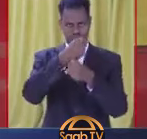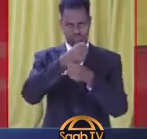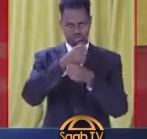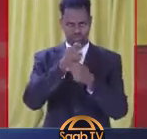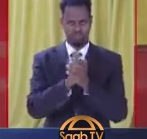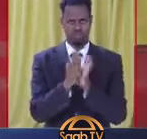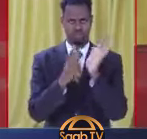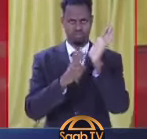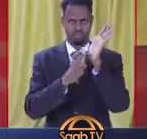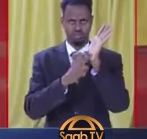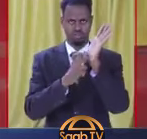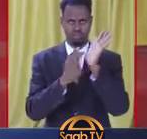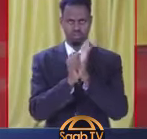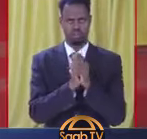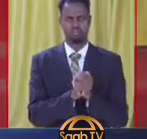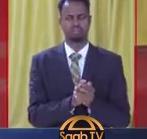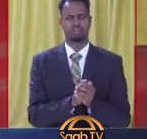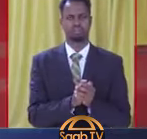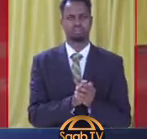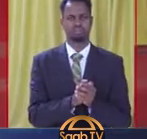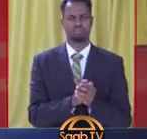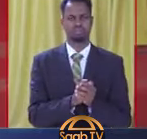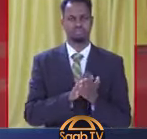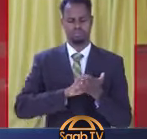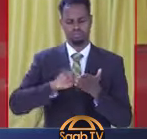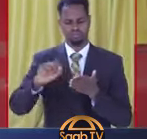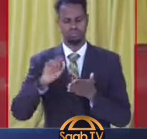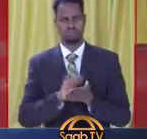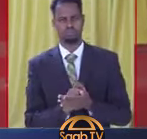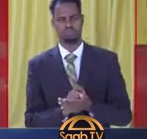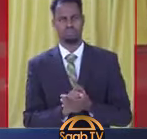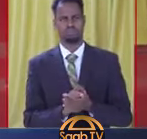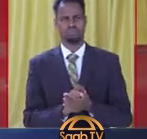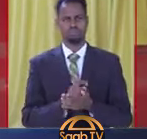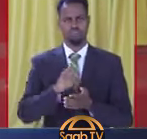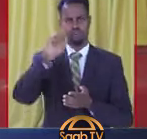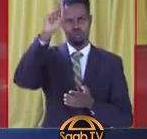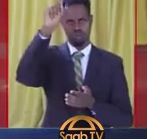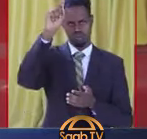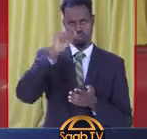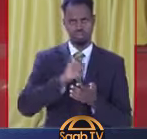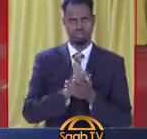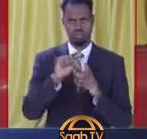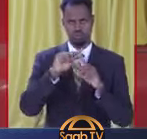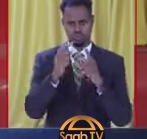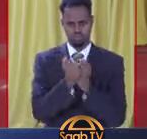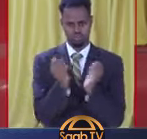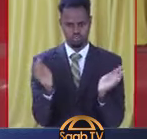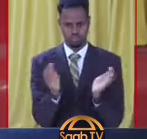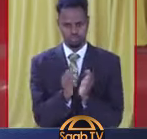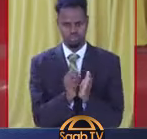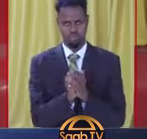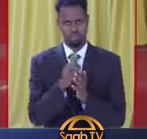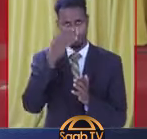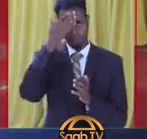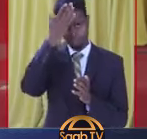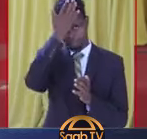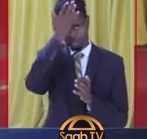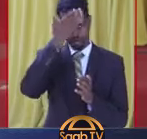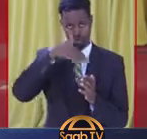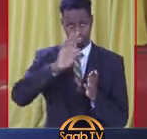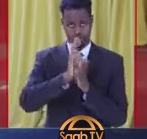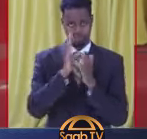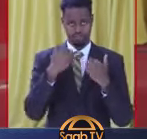todobada xubnood marka lageeya golaha iyo marka la ansixinayo waxaa loo galaa guddi ka kooban baarlamaan